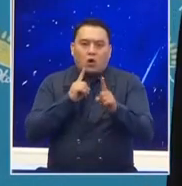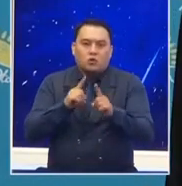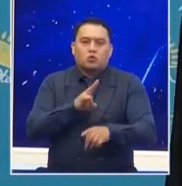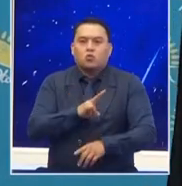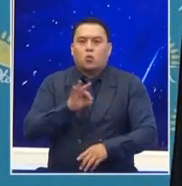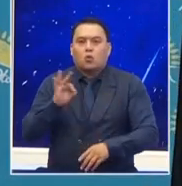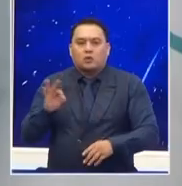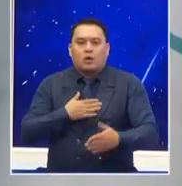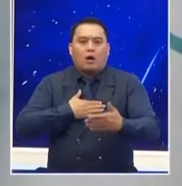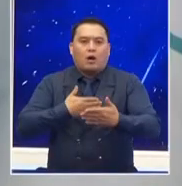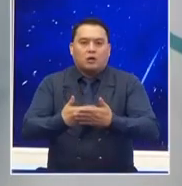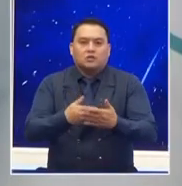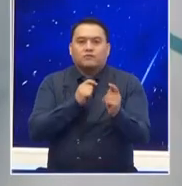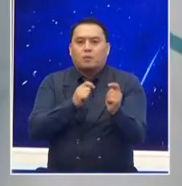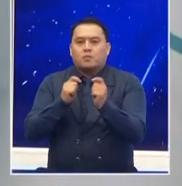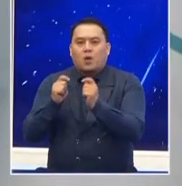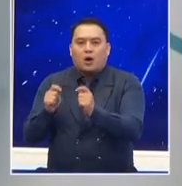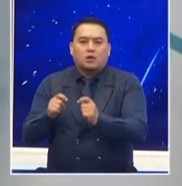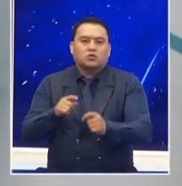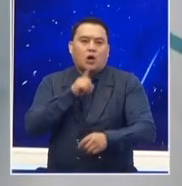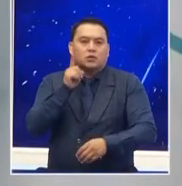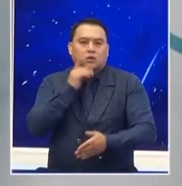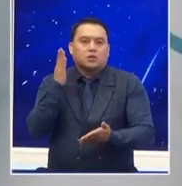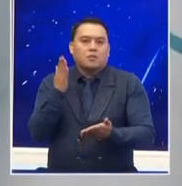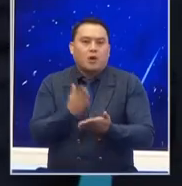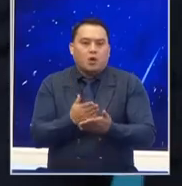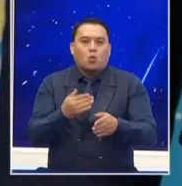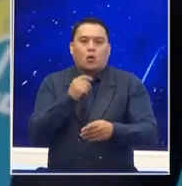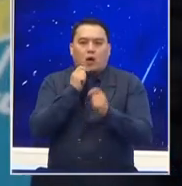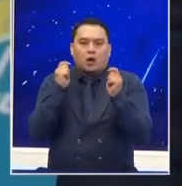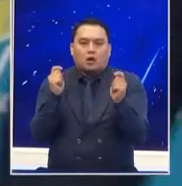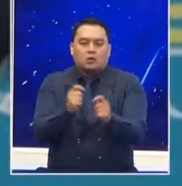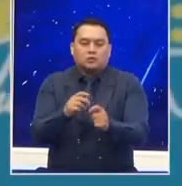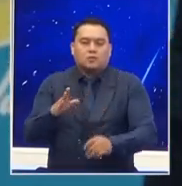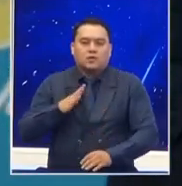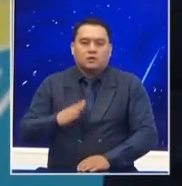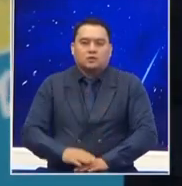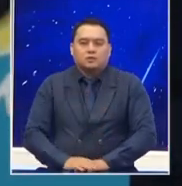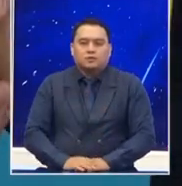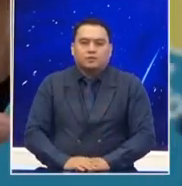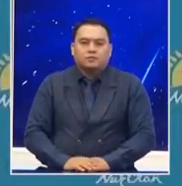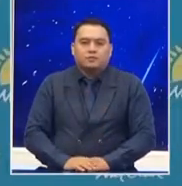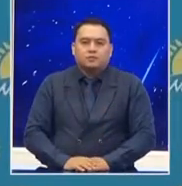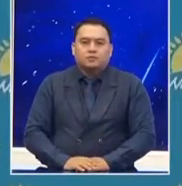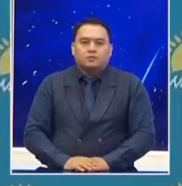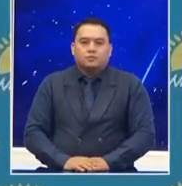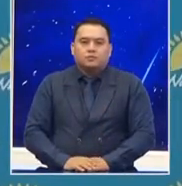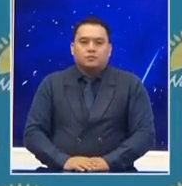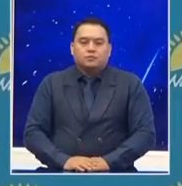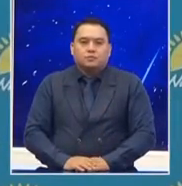Отанның белсенді мүшелерін марапаттады. Қатарында жастар да бар. Оларға ұйым тарапынан алғыс хат табысталды.